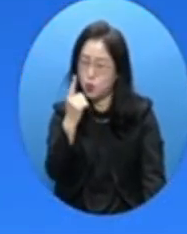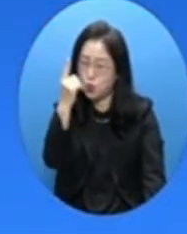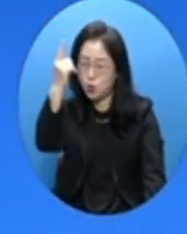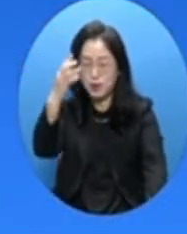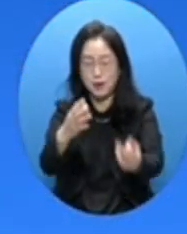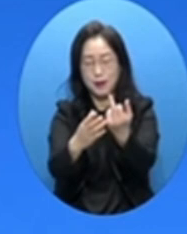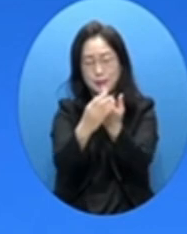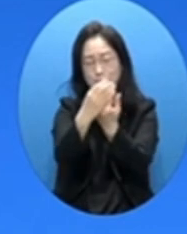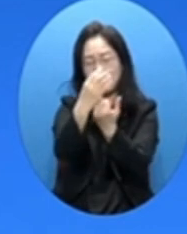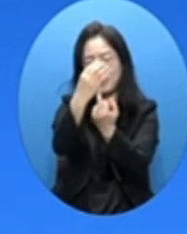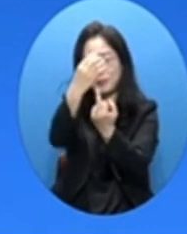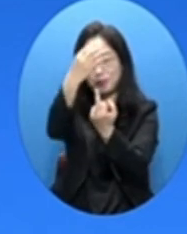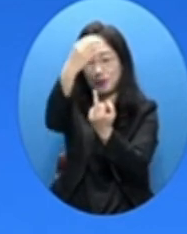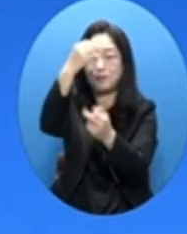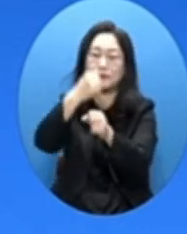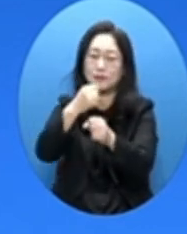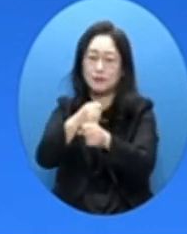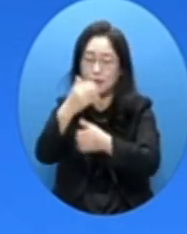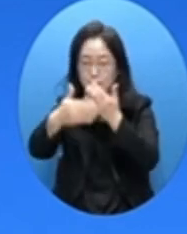하나님 보시고